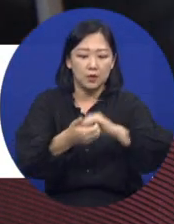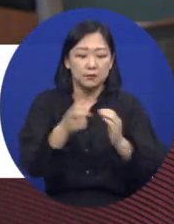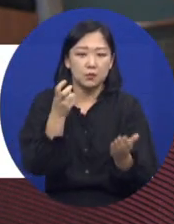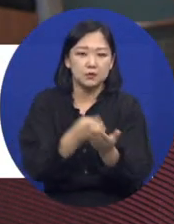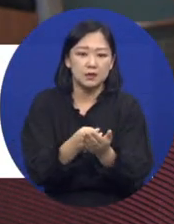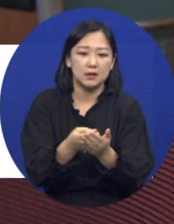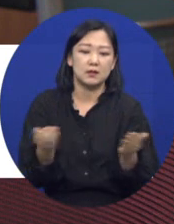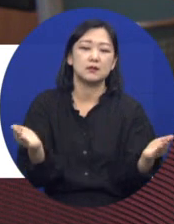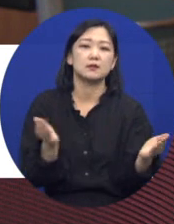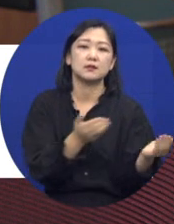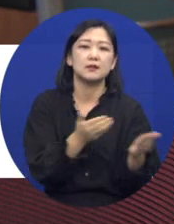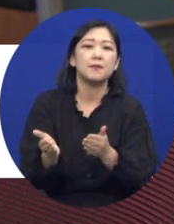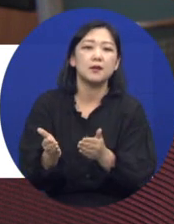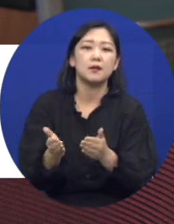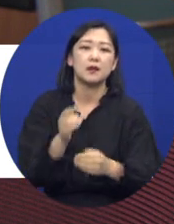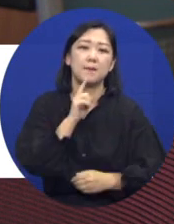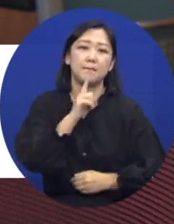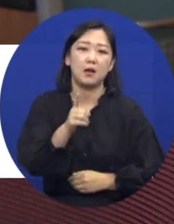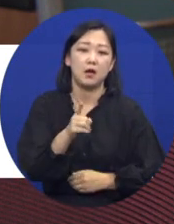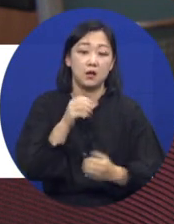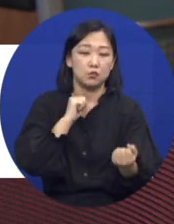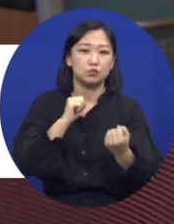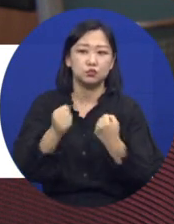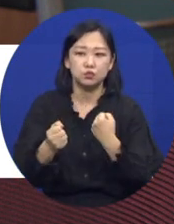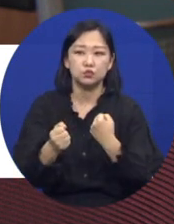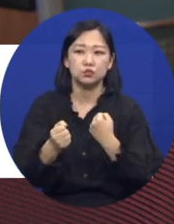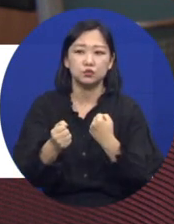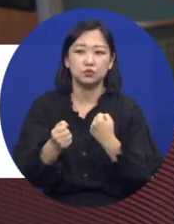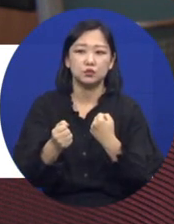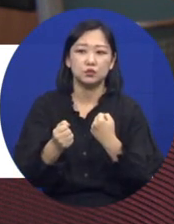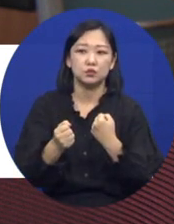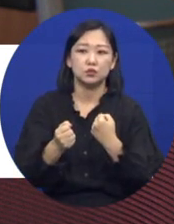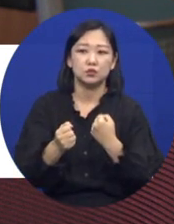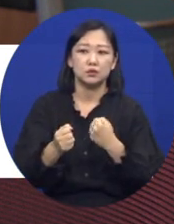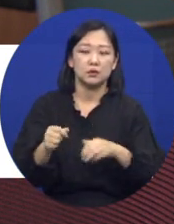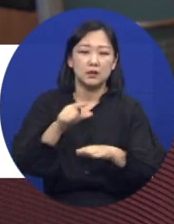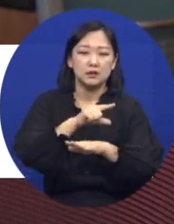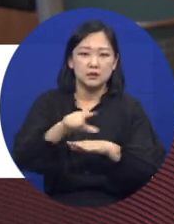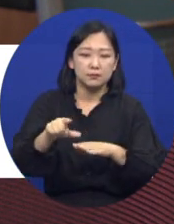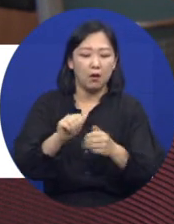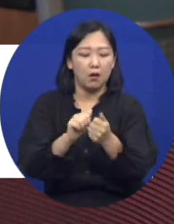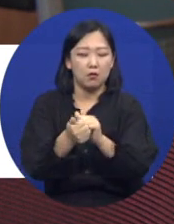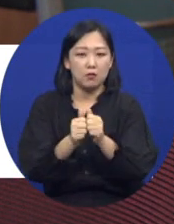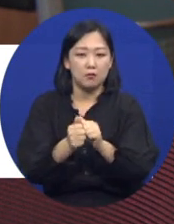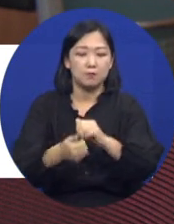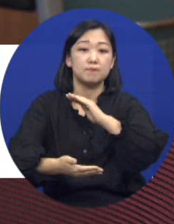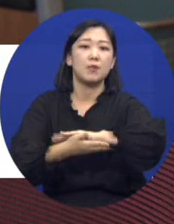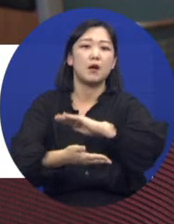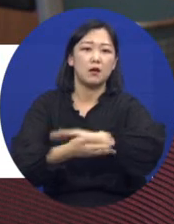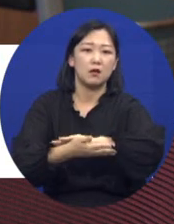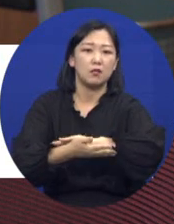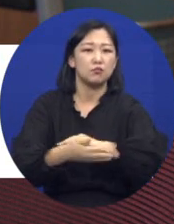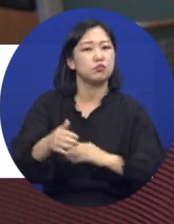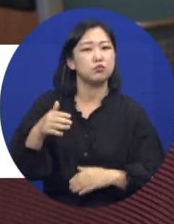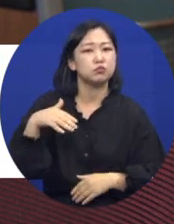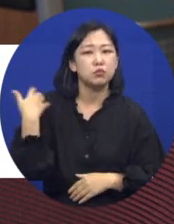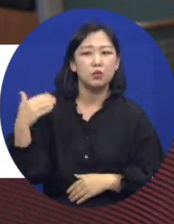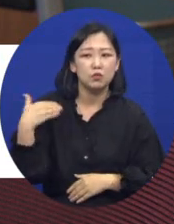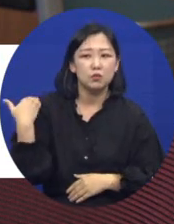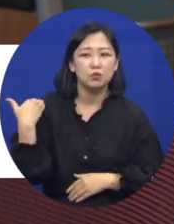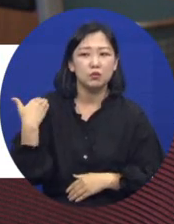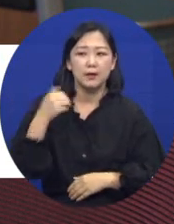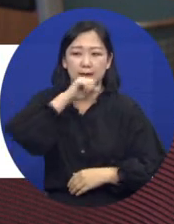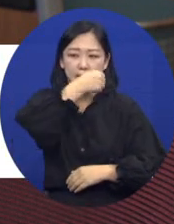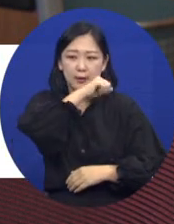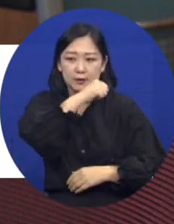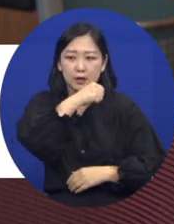대비해라. 그런데도 불구하고 뭐 지방채 발행이든 이런 거에 대해서 전혀 그다음에 뭐 예산에